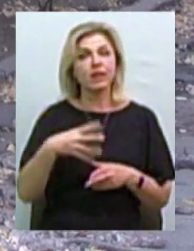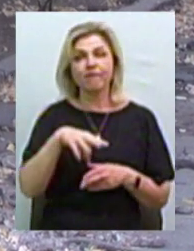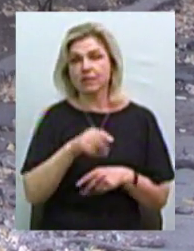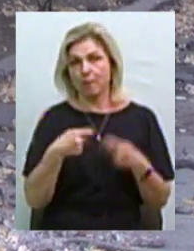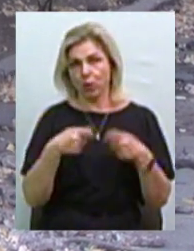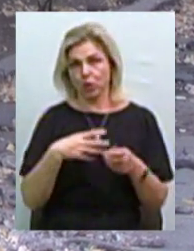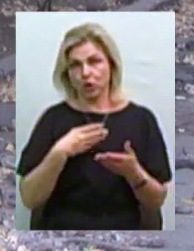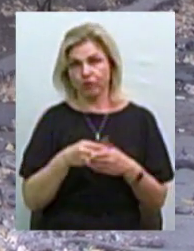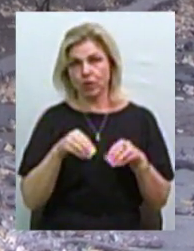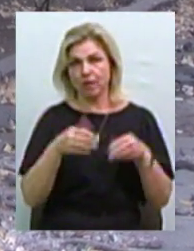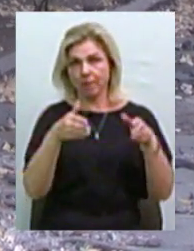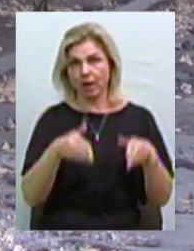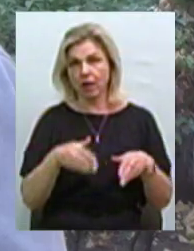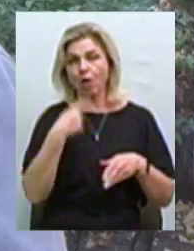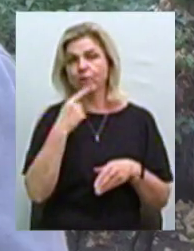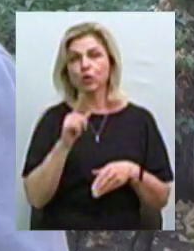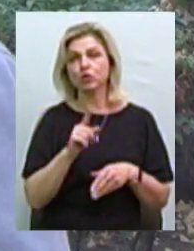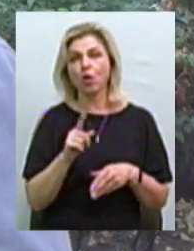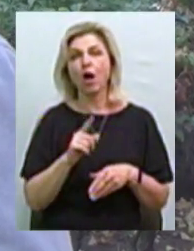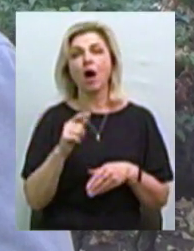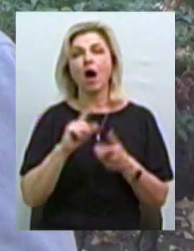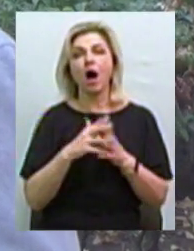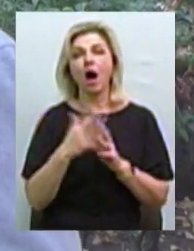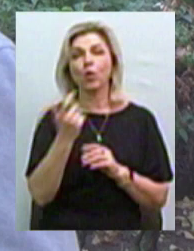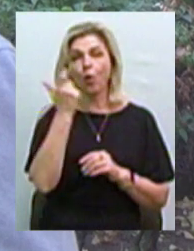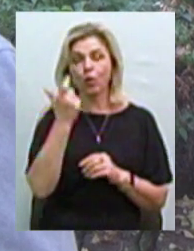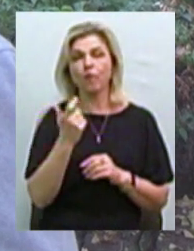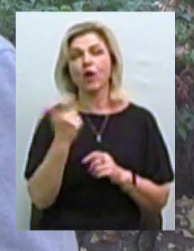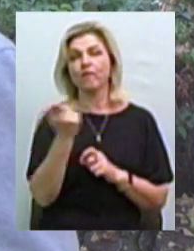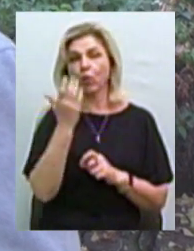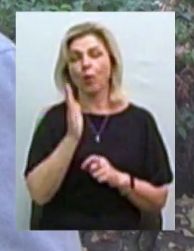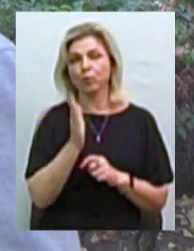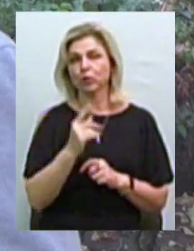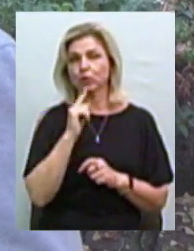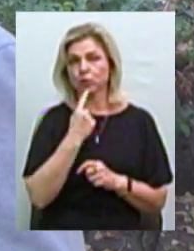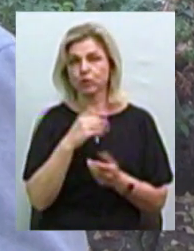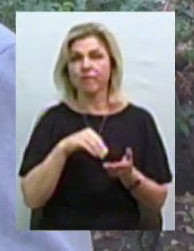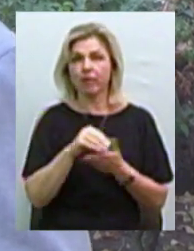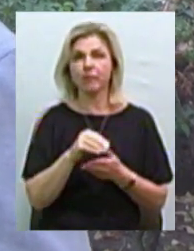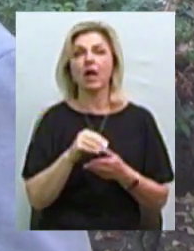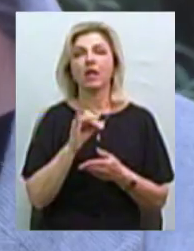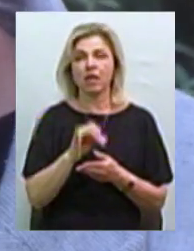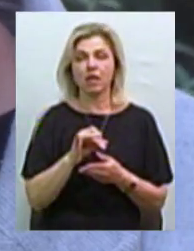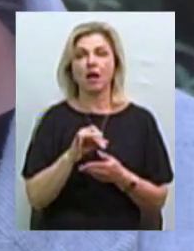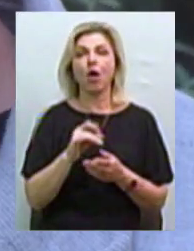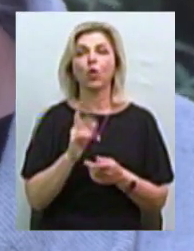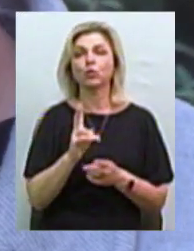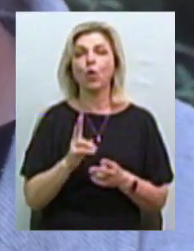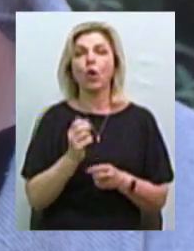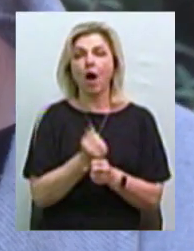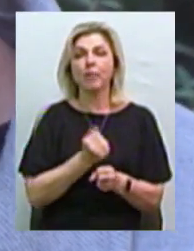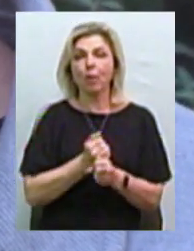ділянки. Говорить також, що агрохолдингам фінансово буде важко викупити угіддя, які обробляють. А вартість землі має